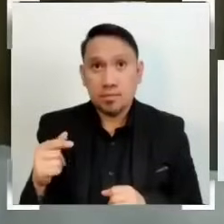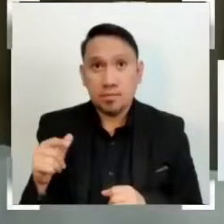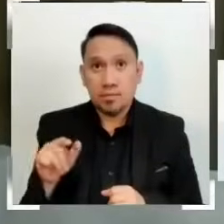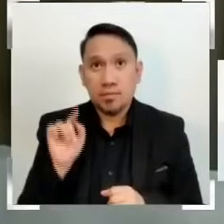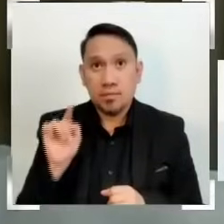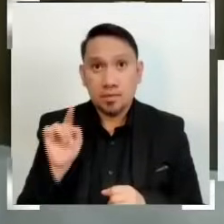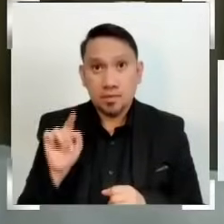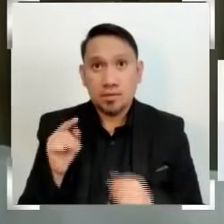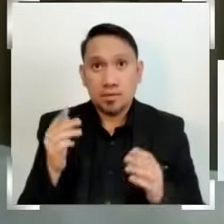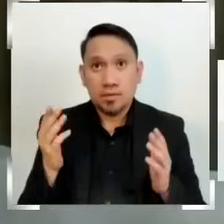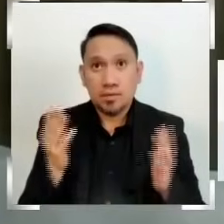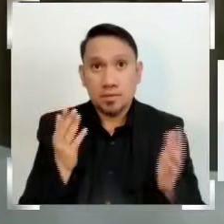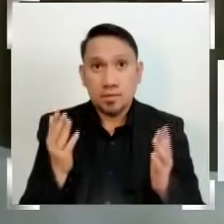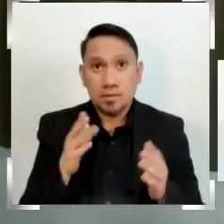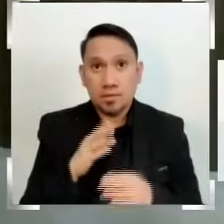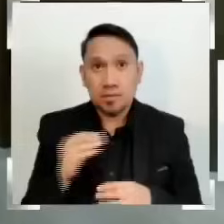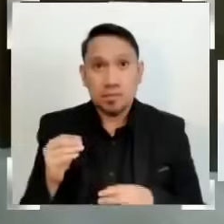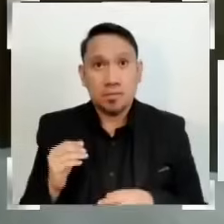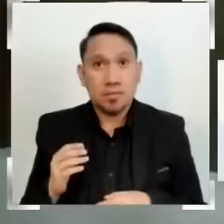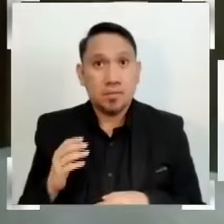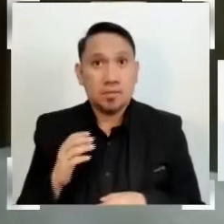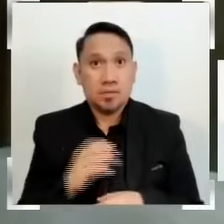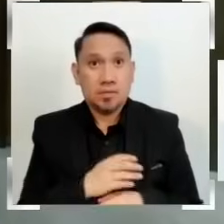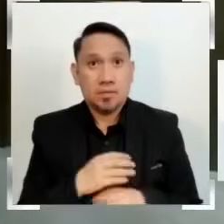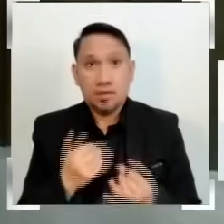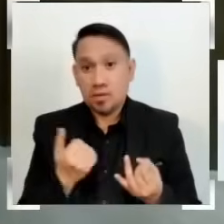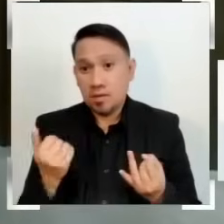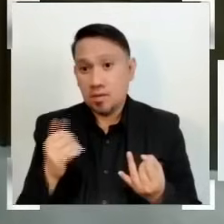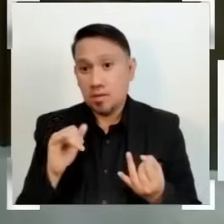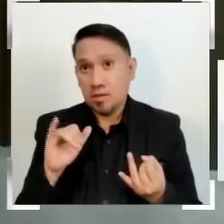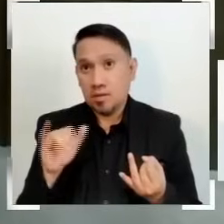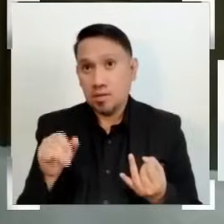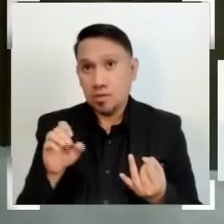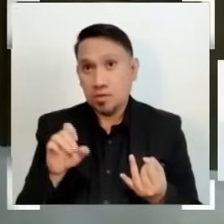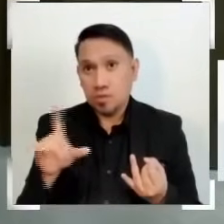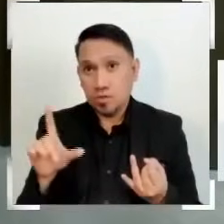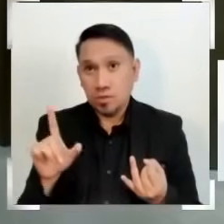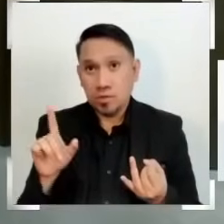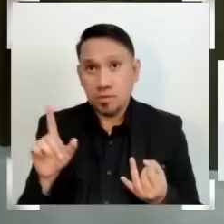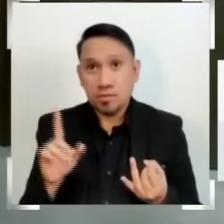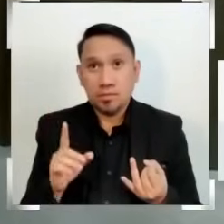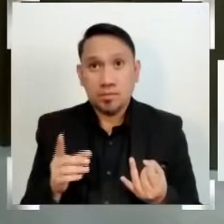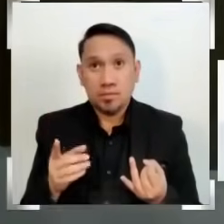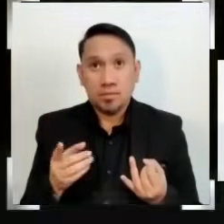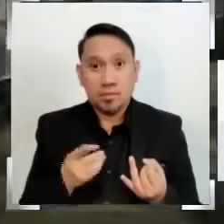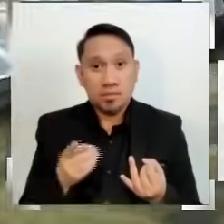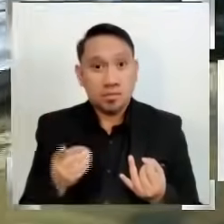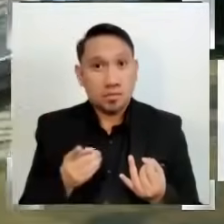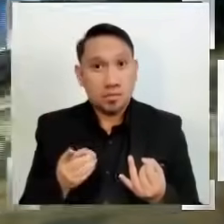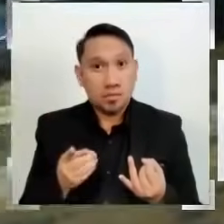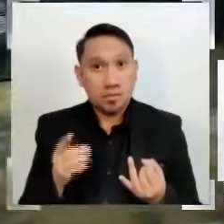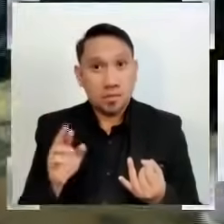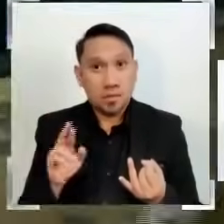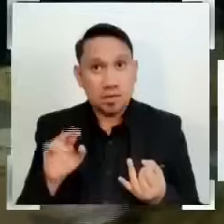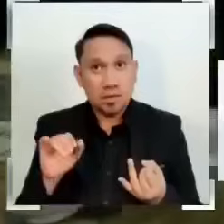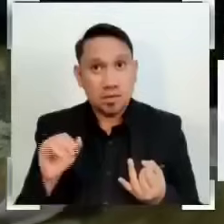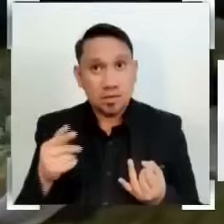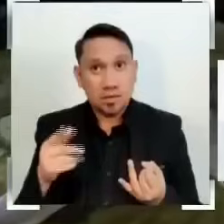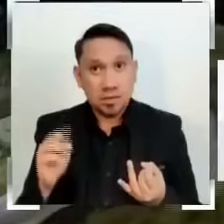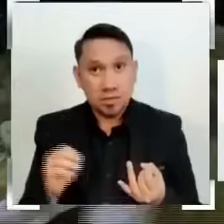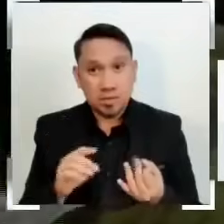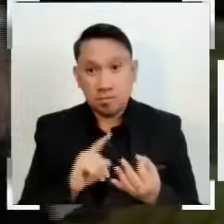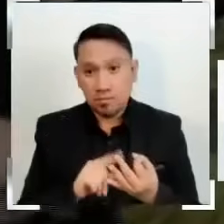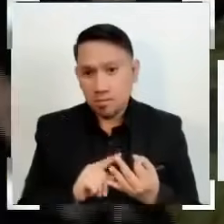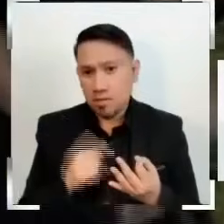namang Executive Committee Chairman si Joel Marcelo G. Jimenez na Director ng RGMA Network Incorporated, Executive Committee